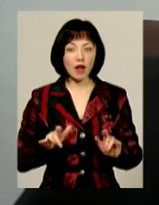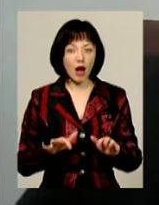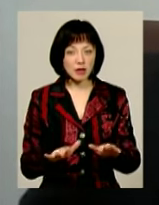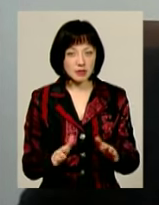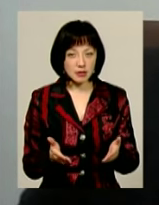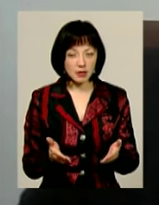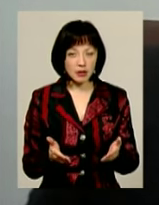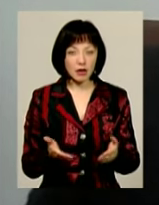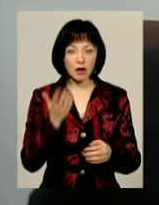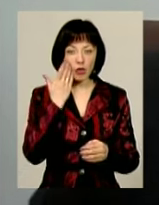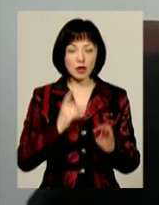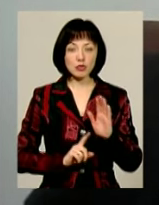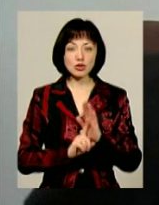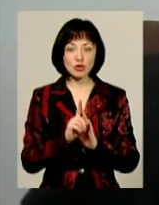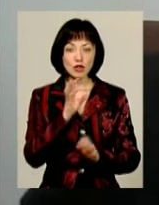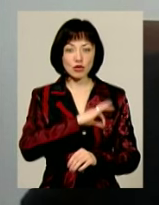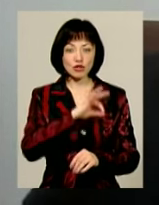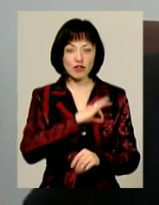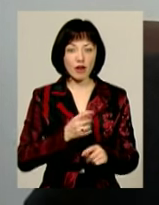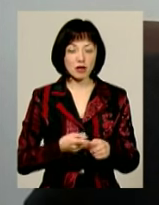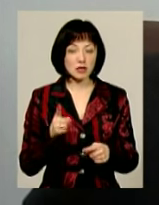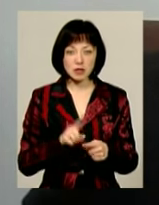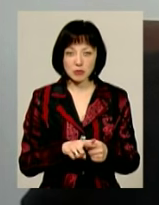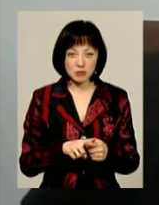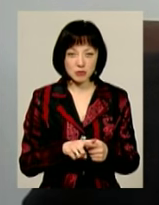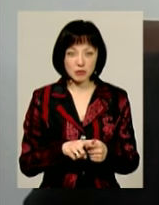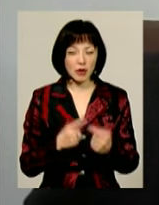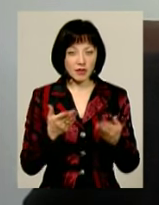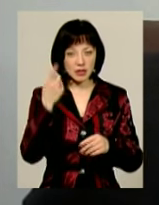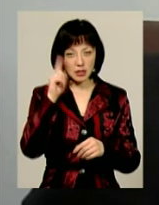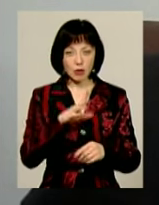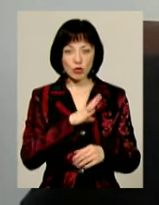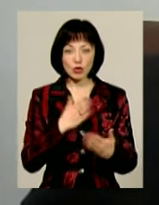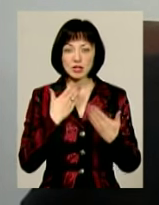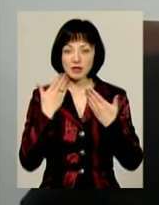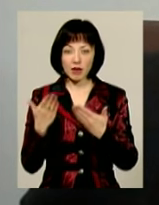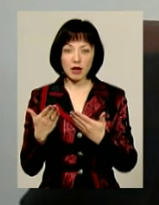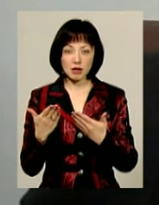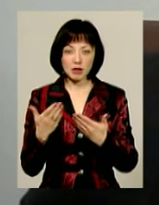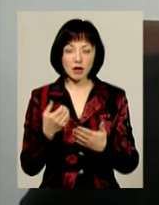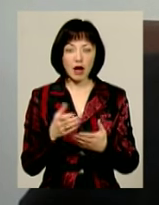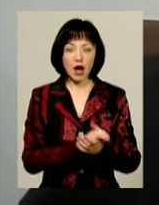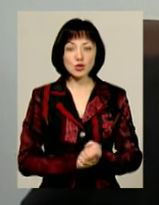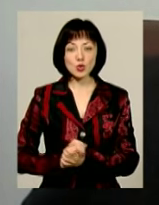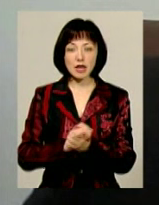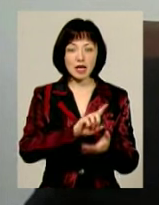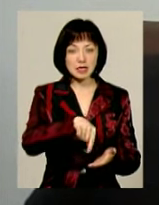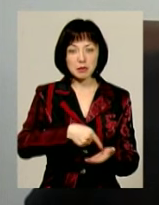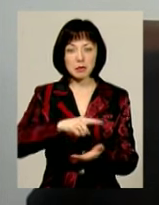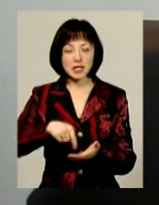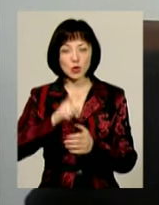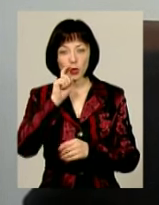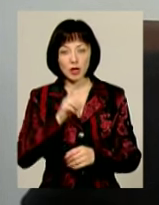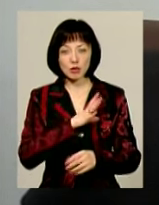спланована акція, і коли вони почали зловживати цим, то ви знаєте, що було звернення Асоціації міст України,